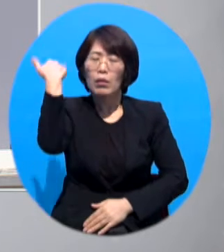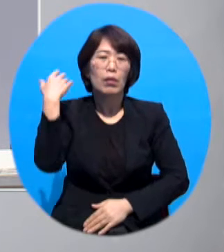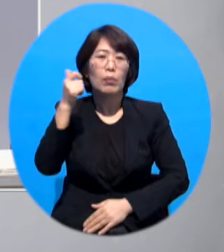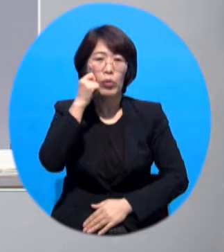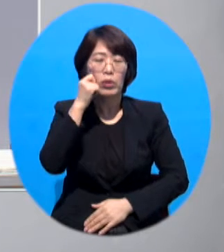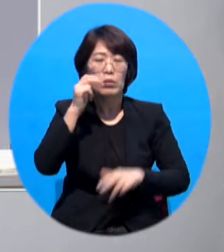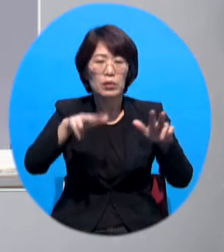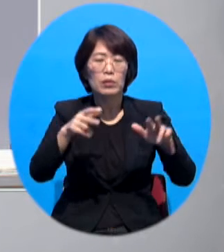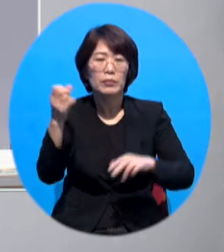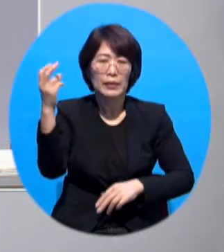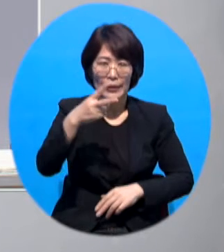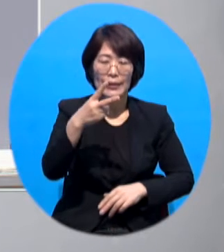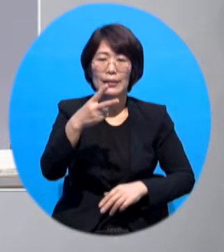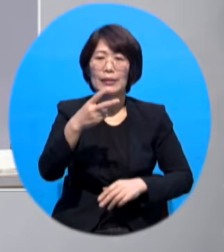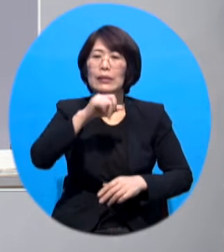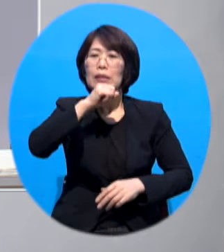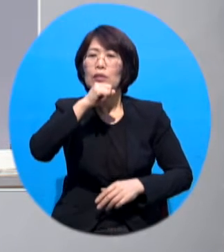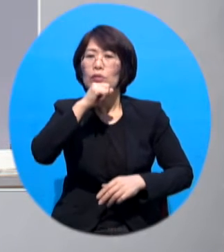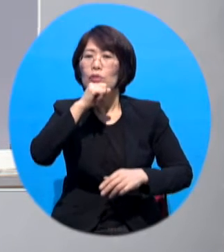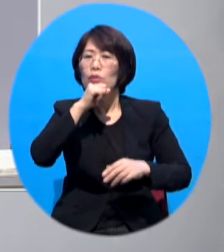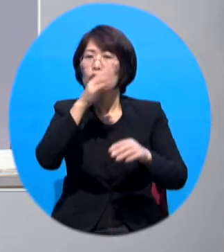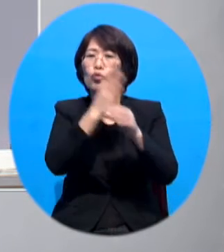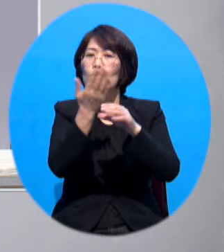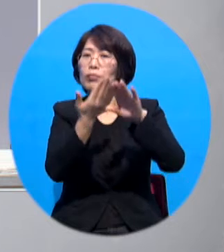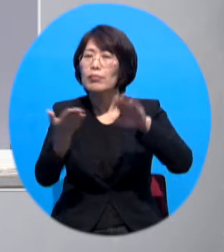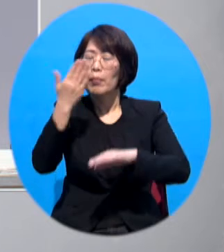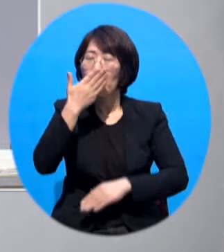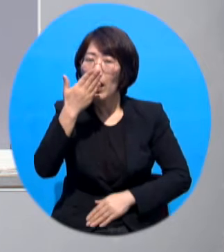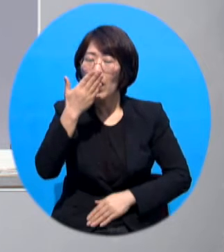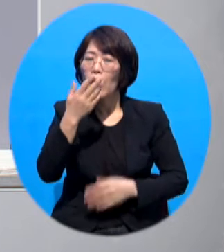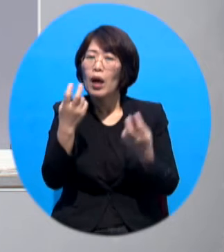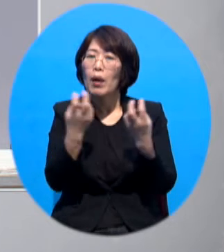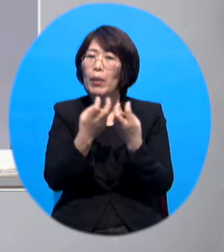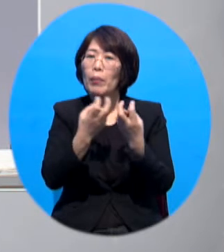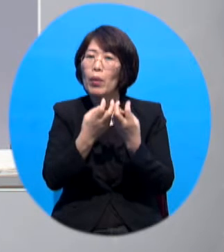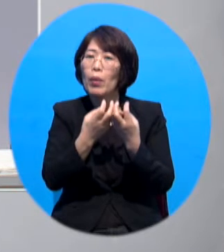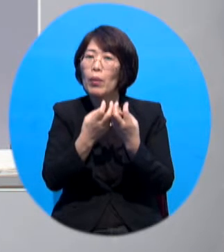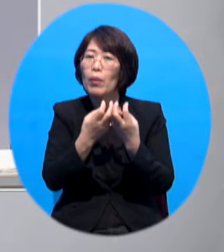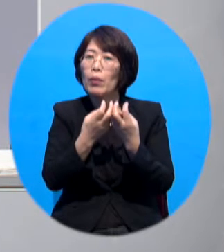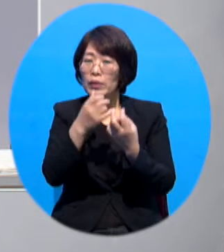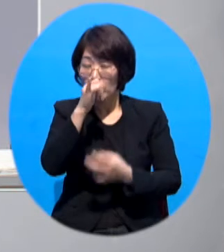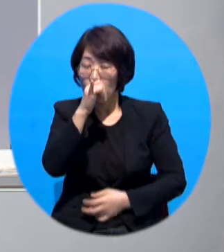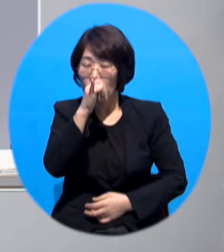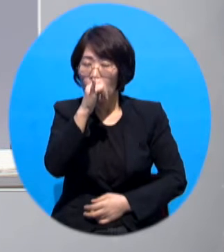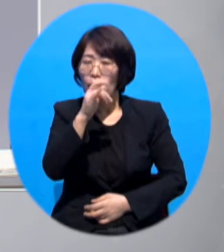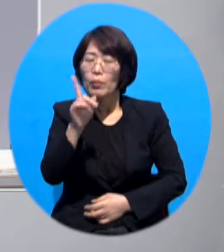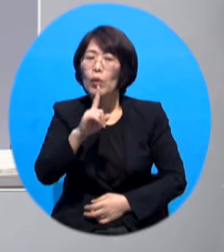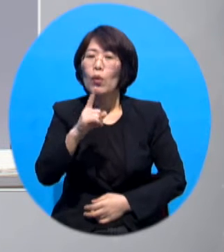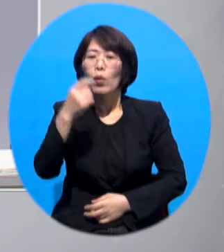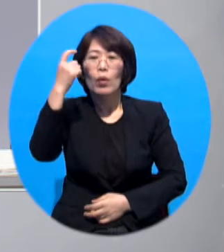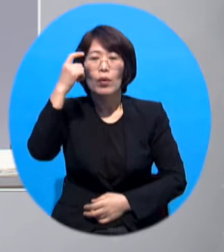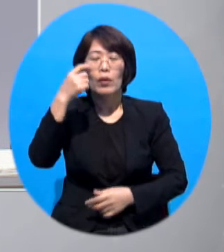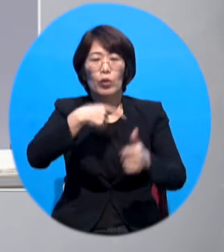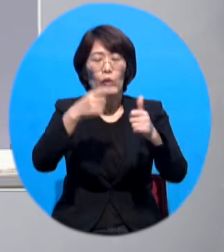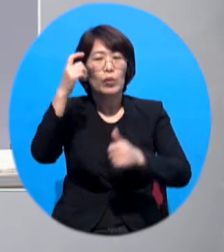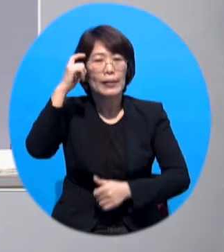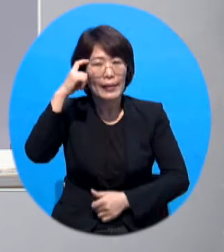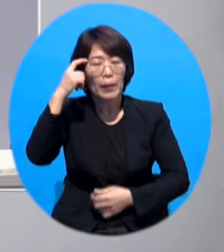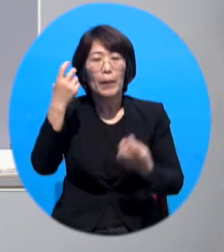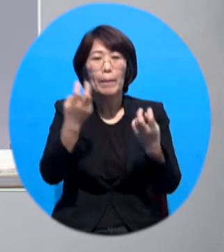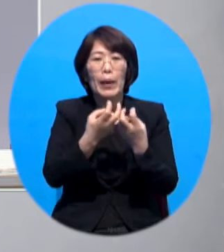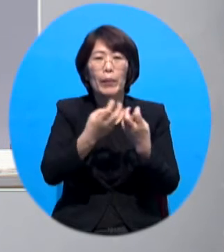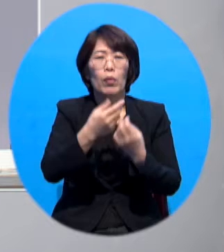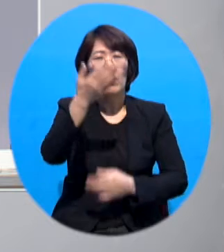지금은 다시 성적을 중위권으로 올릴 수 있는 어떤 비결이 색이 것일까요 예를 들어서 교육 철학이나 어떤 교육 방법론이